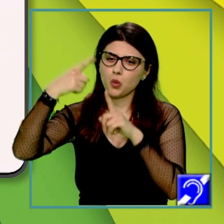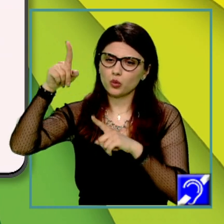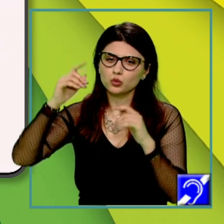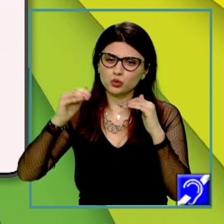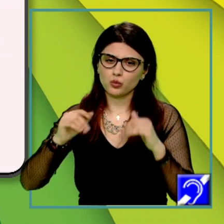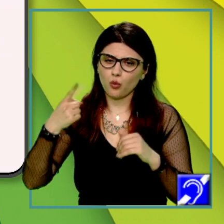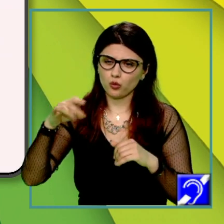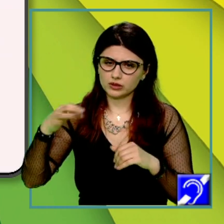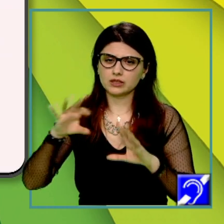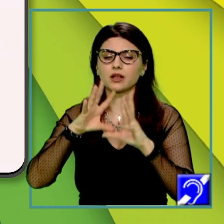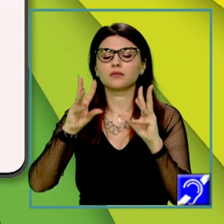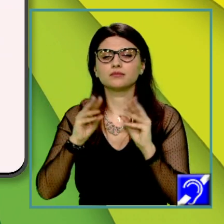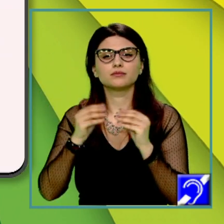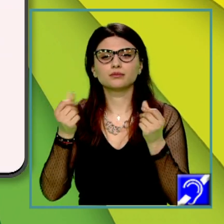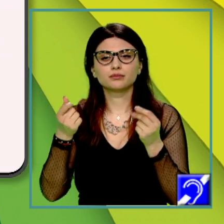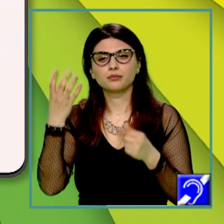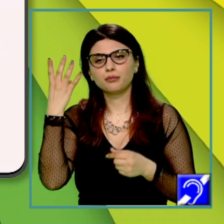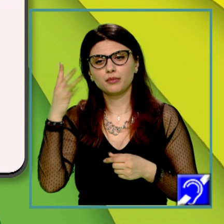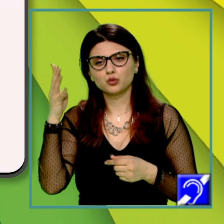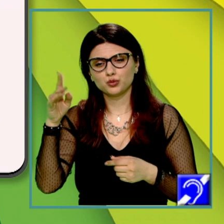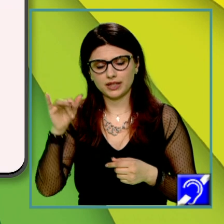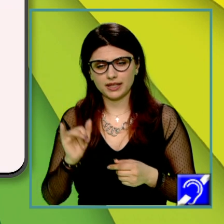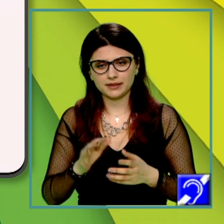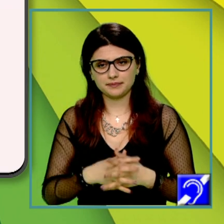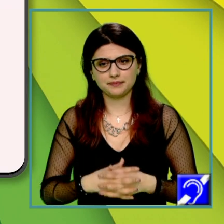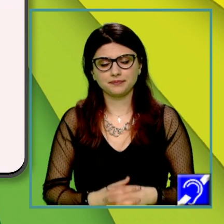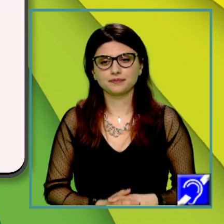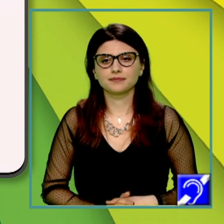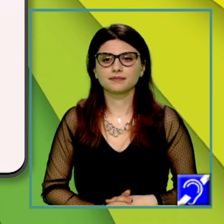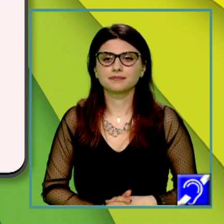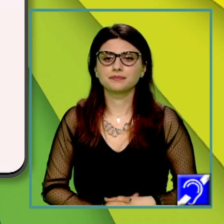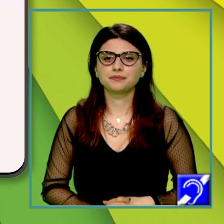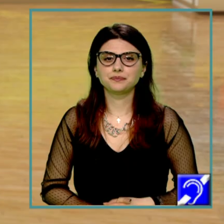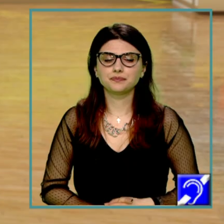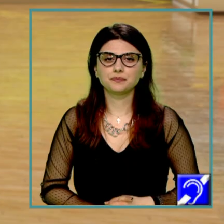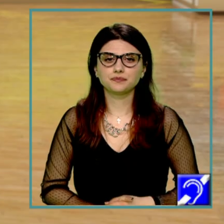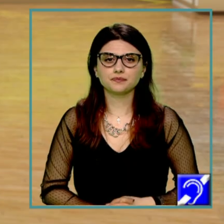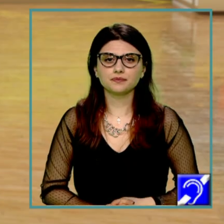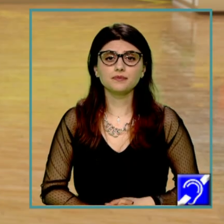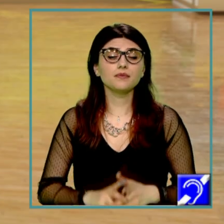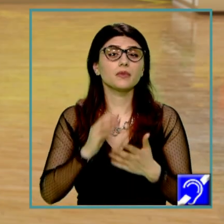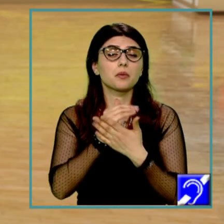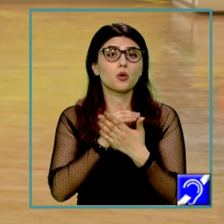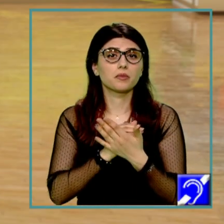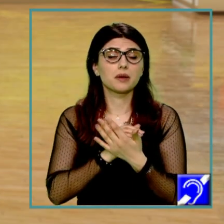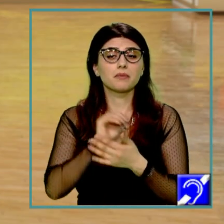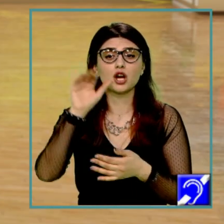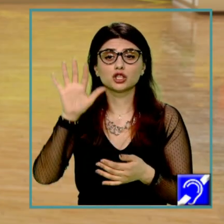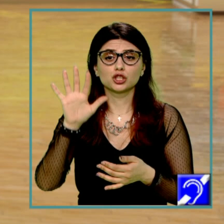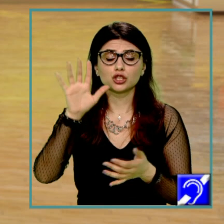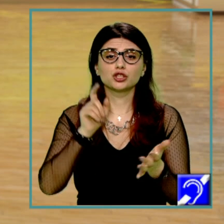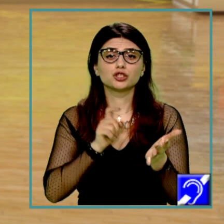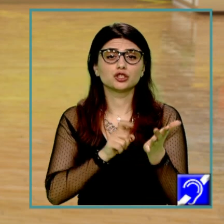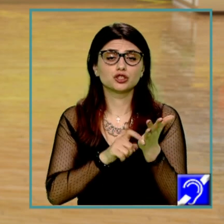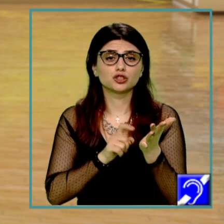100 supra 110 egal cu patru sute de RON la problema cinci se cere